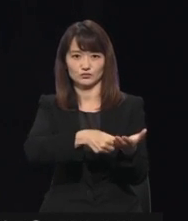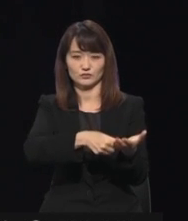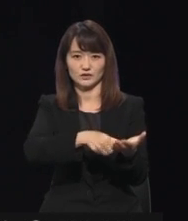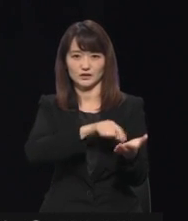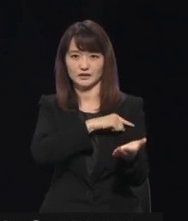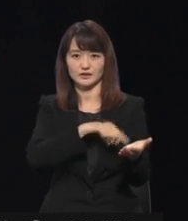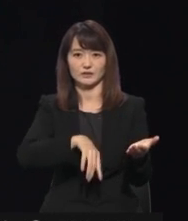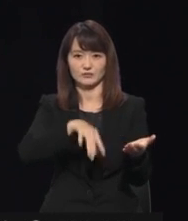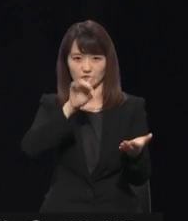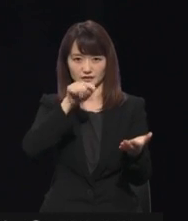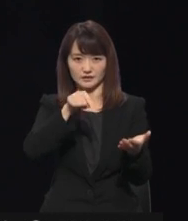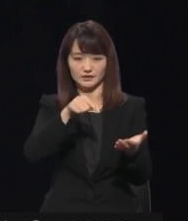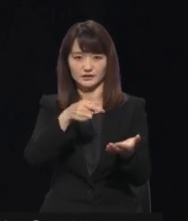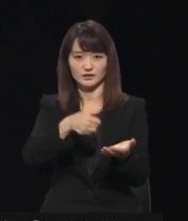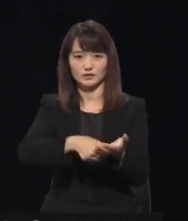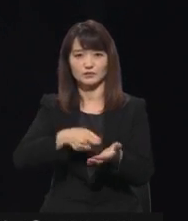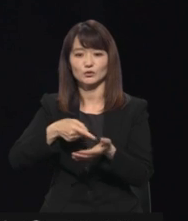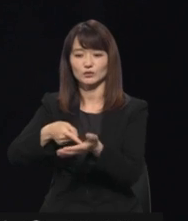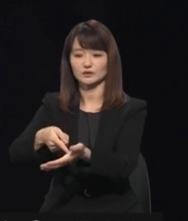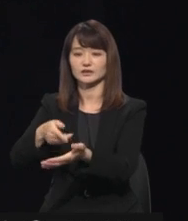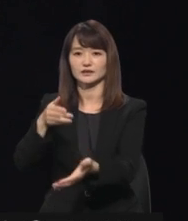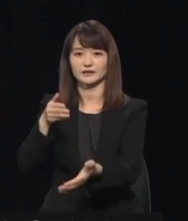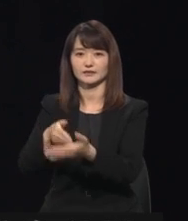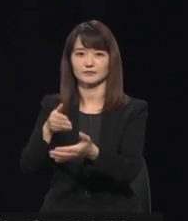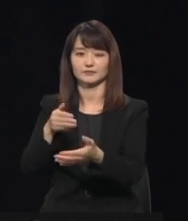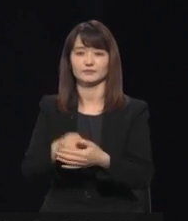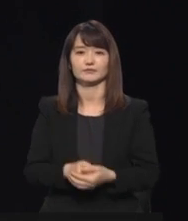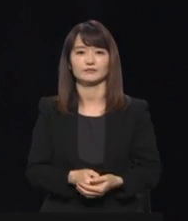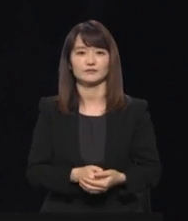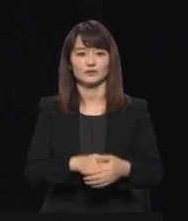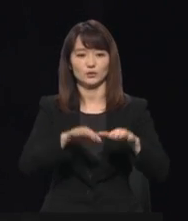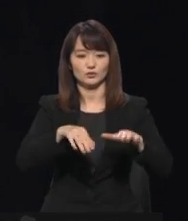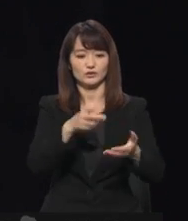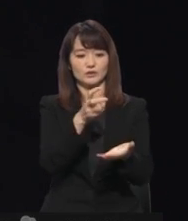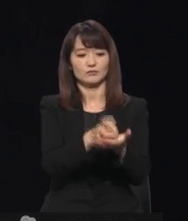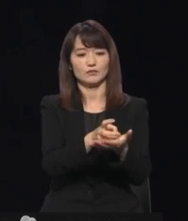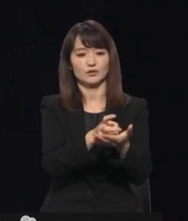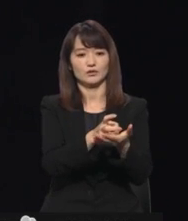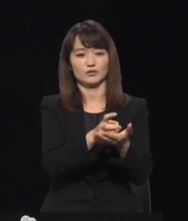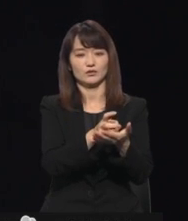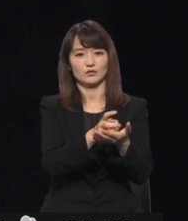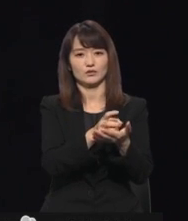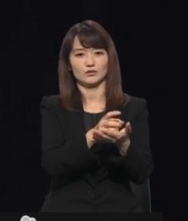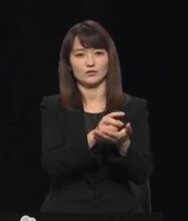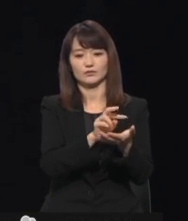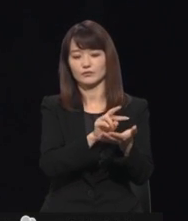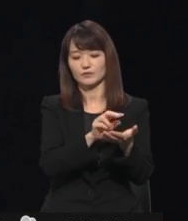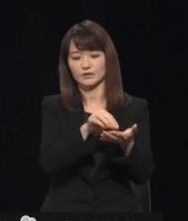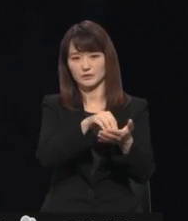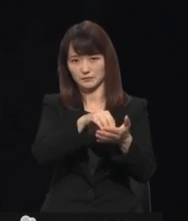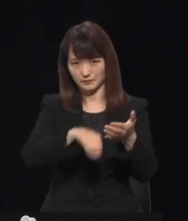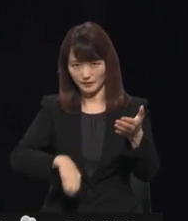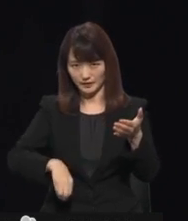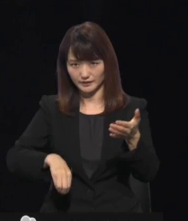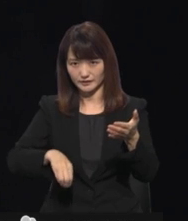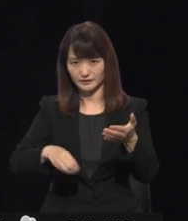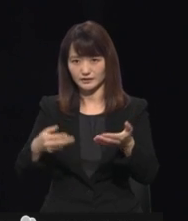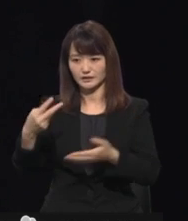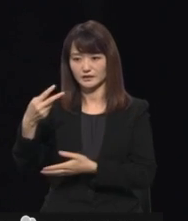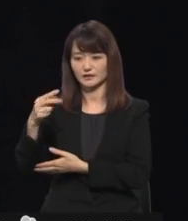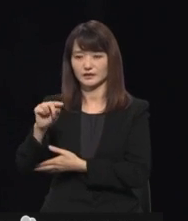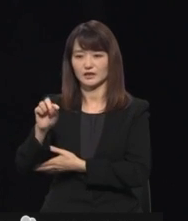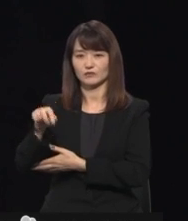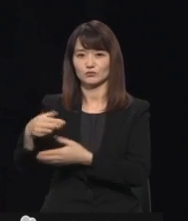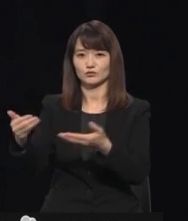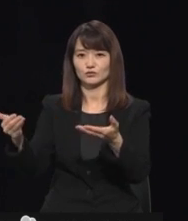일단 2개월 됐구요 오늘 이 조항을 빼서 민주당이 당 무위에 올렸습니다 당귀는 뭐 2